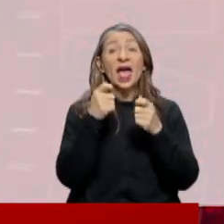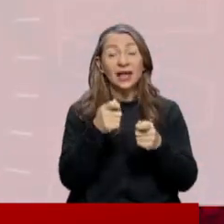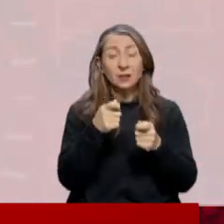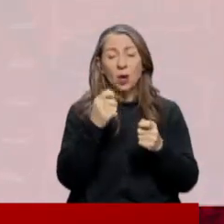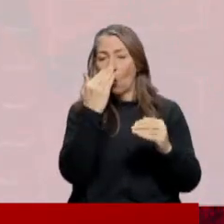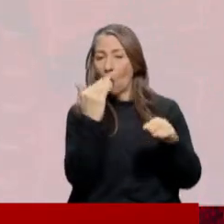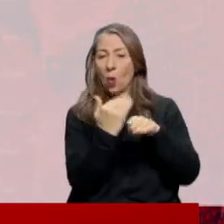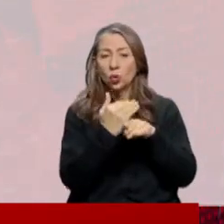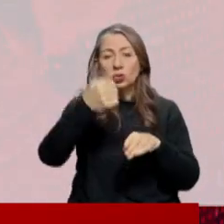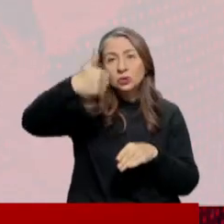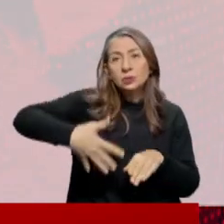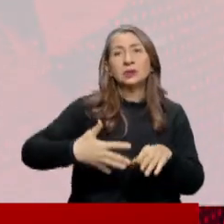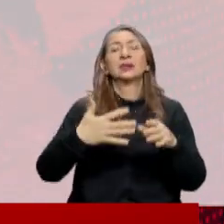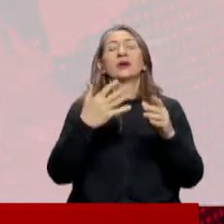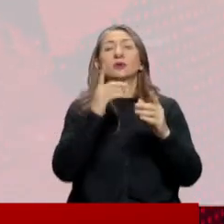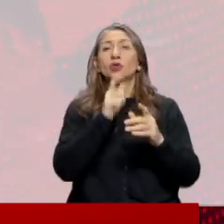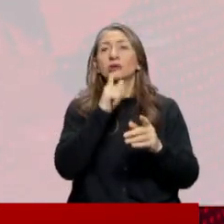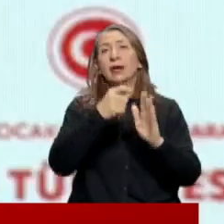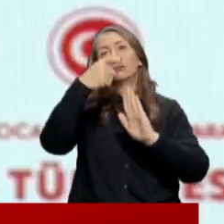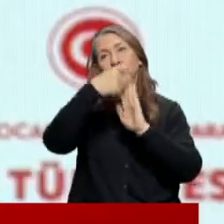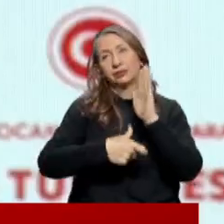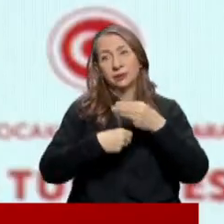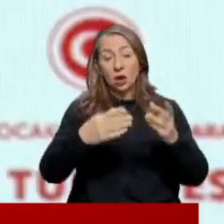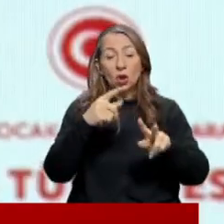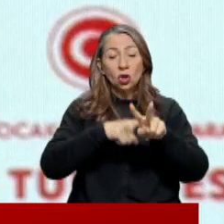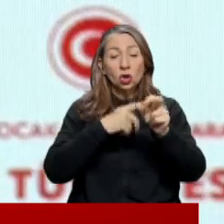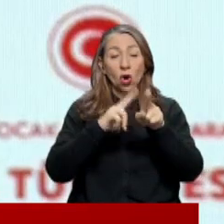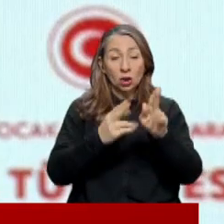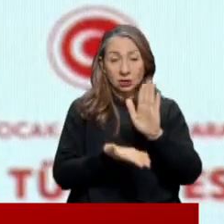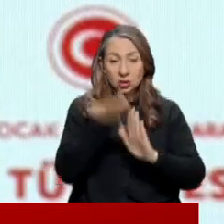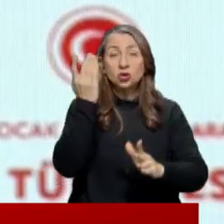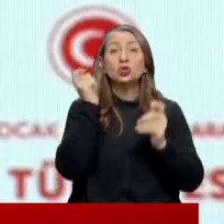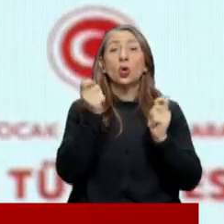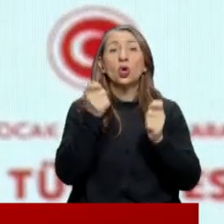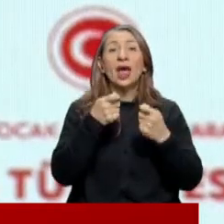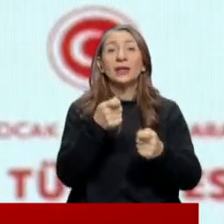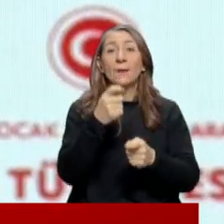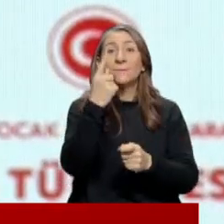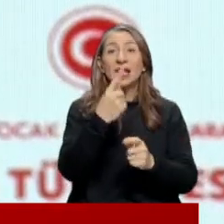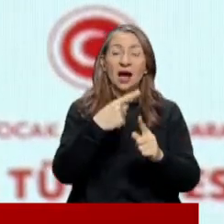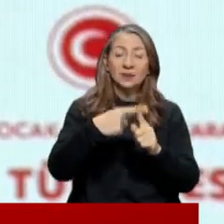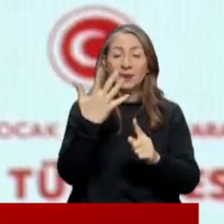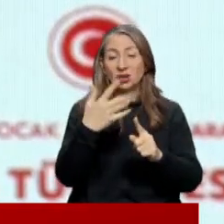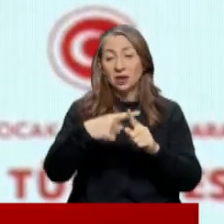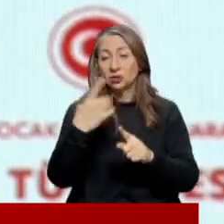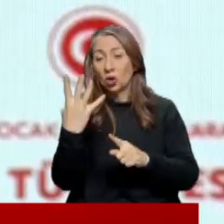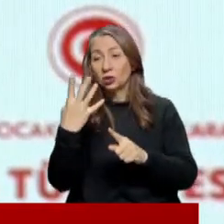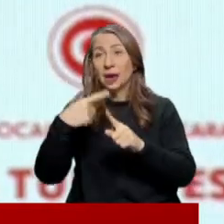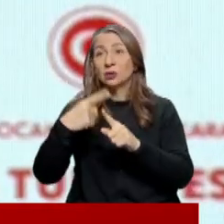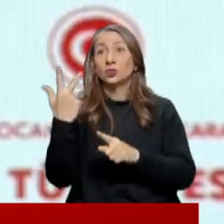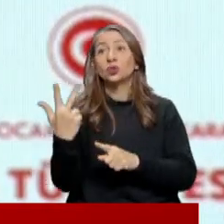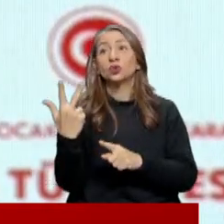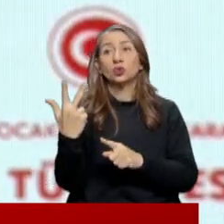eğitimde liyakatli kadrolara kadar vaatler sıralandı. Yökü kaldıracak zorunlu eğitimi 1 artı 5 artı 4 artı